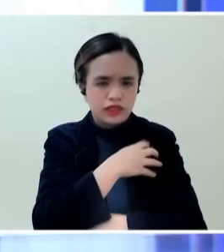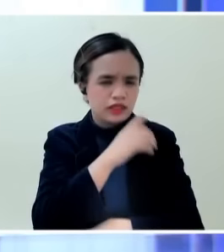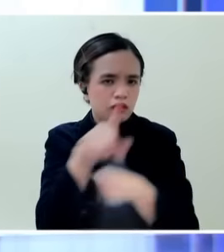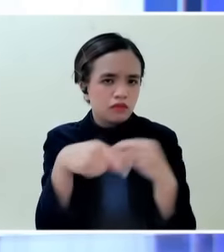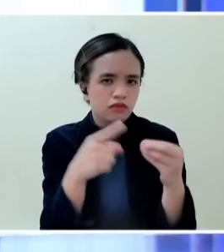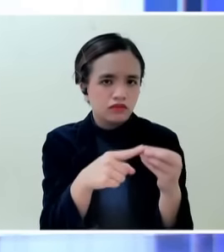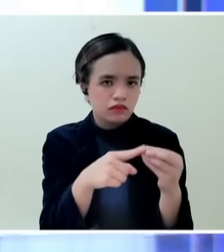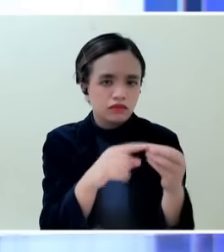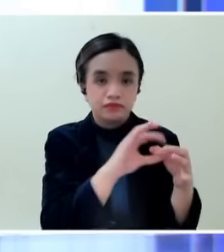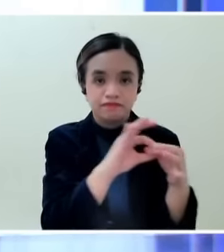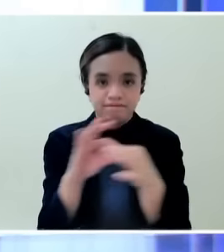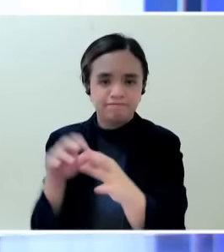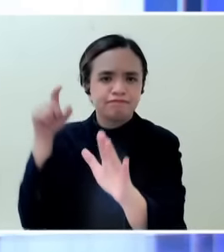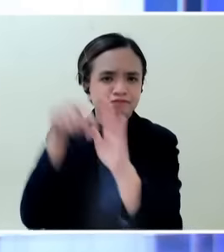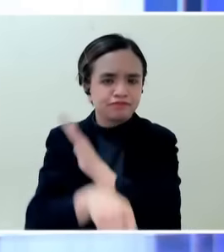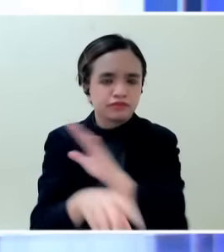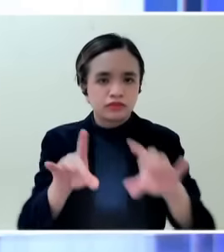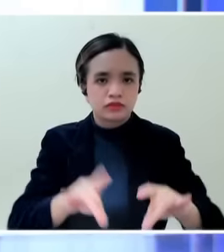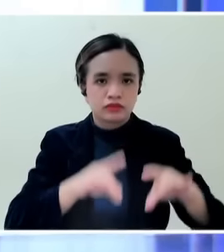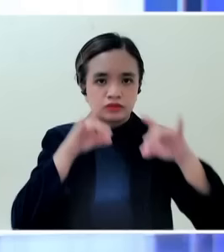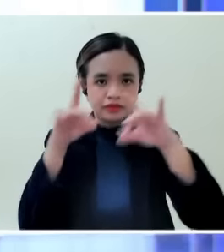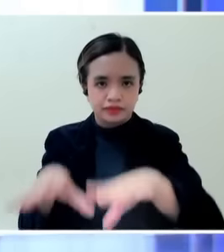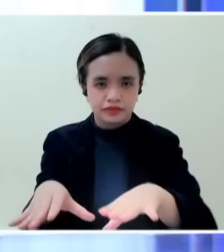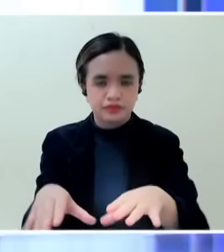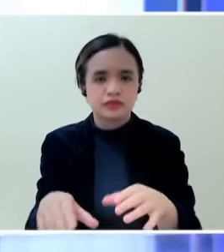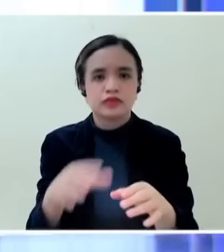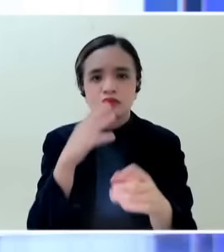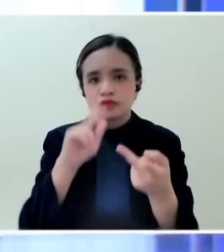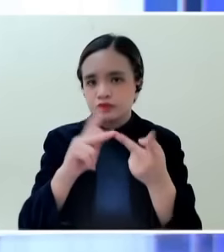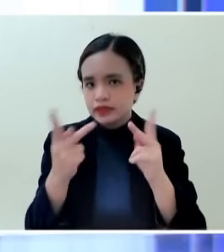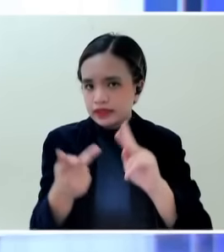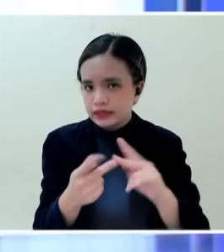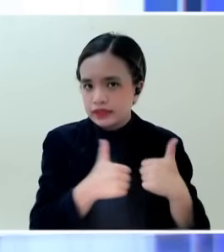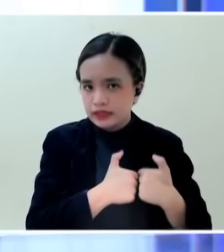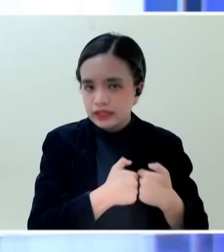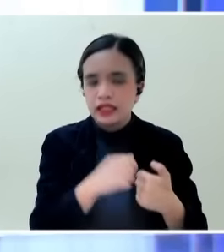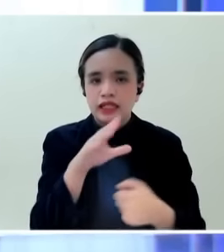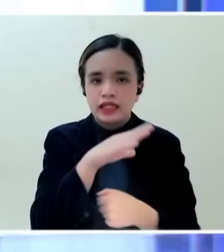isang Australiano sa kanyang kinakasama at manugang nito.